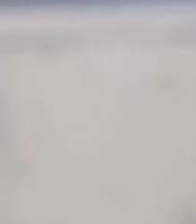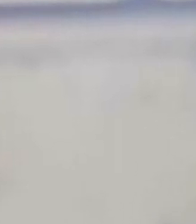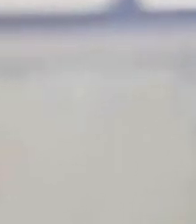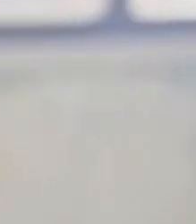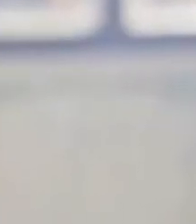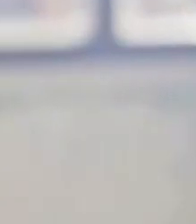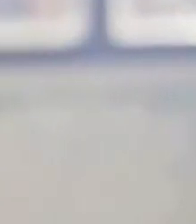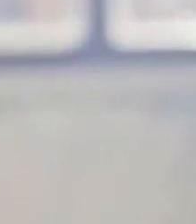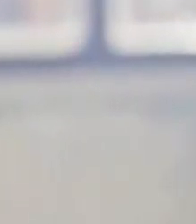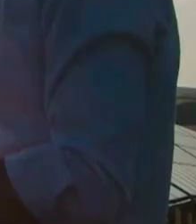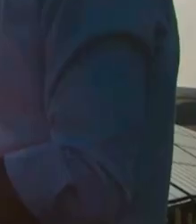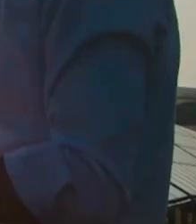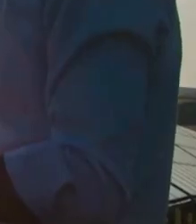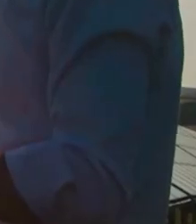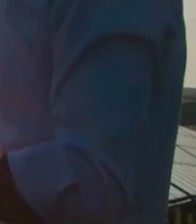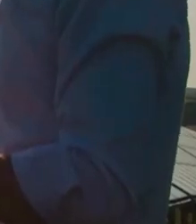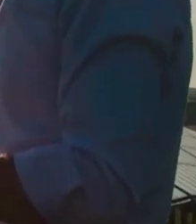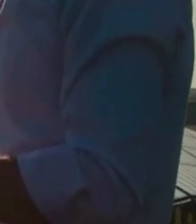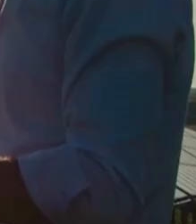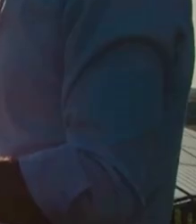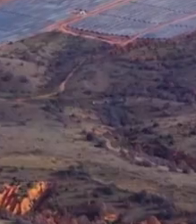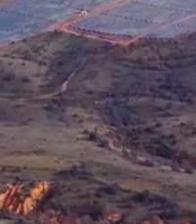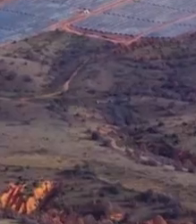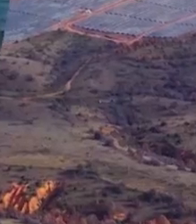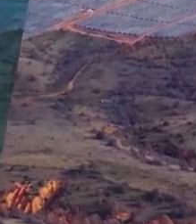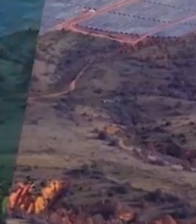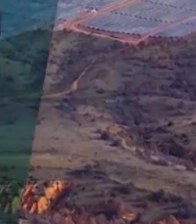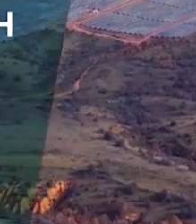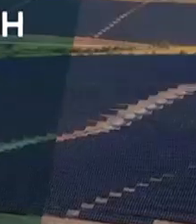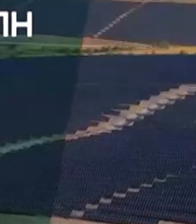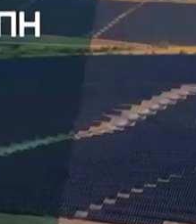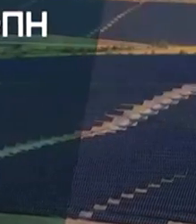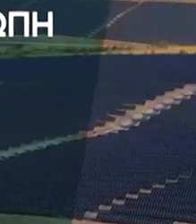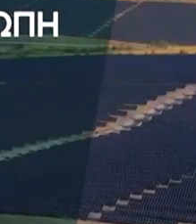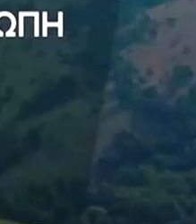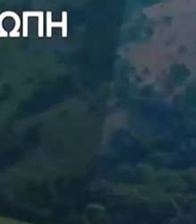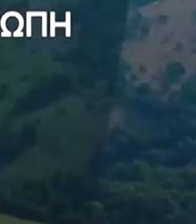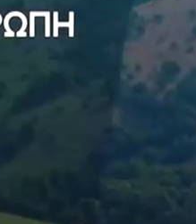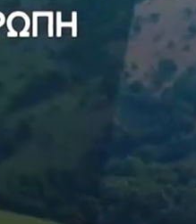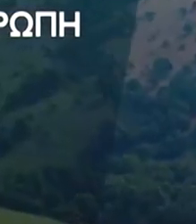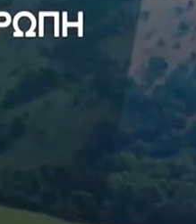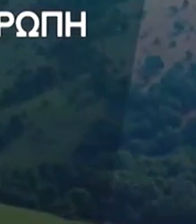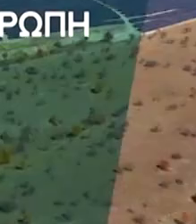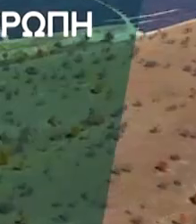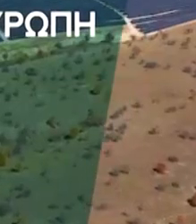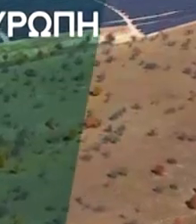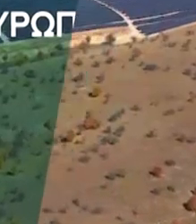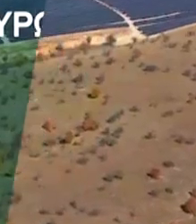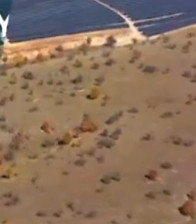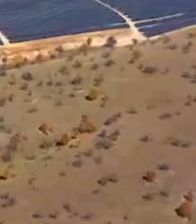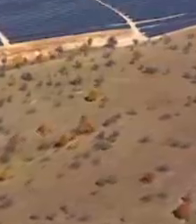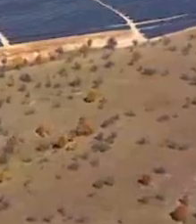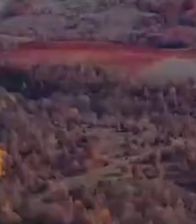μας για ένα καλύτερο αύριο. Ένα από τα μεγαλύτερα φωτοβολταϊκά πάρκα της Ευρώπης είναι στην καρδιά